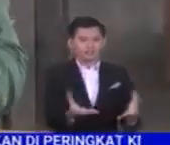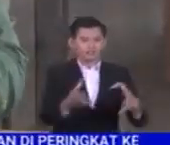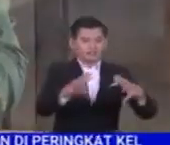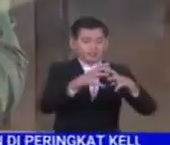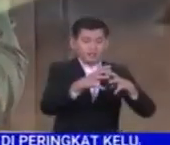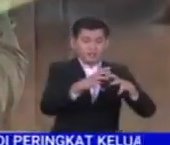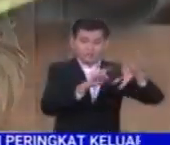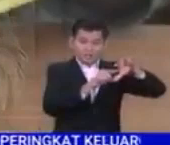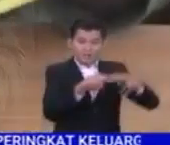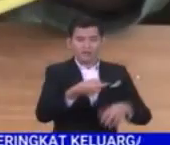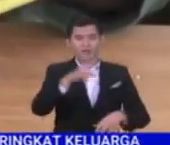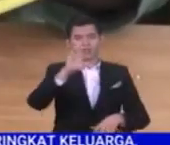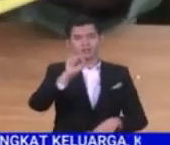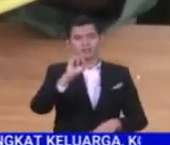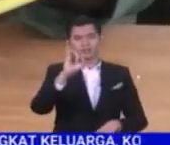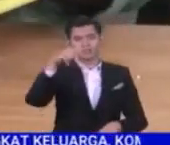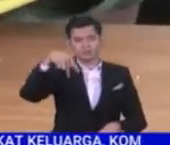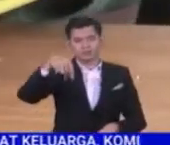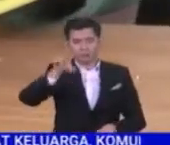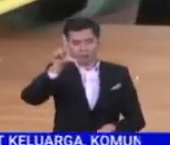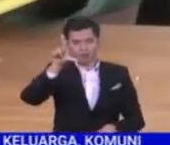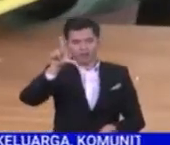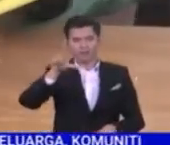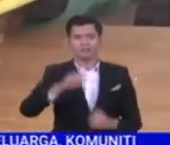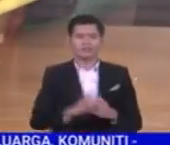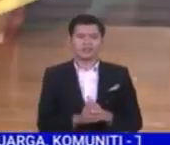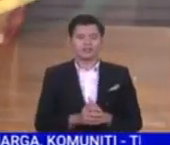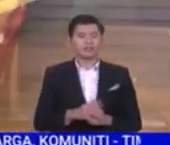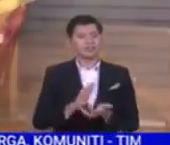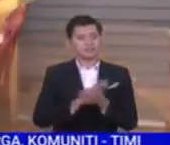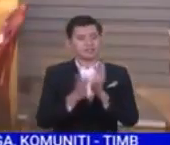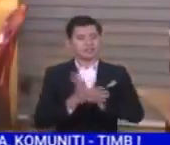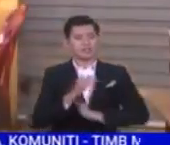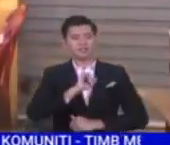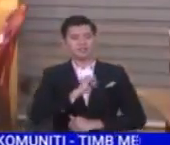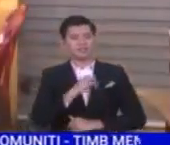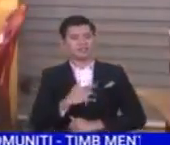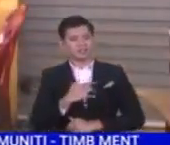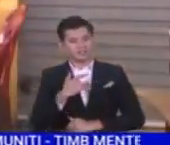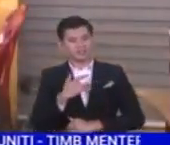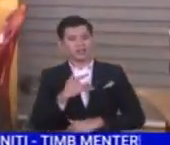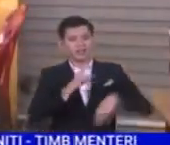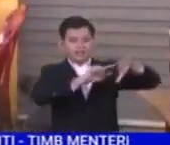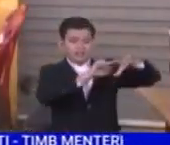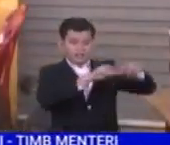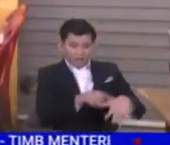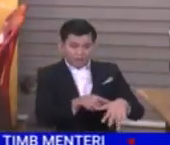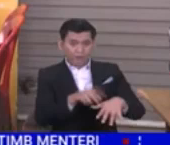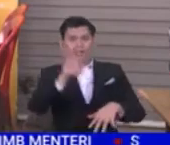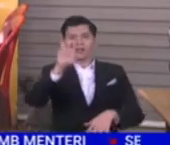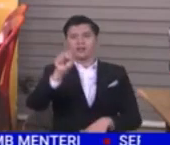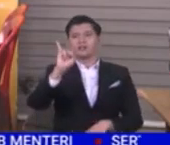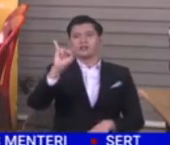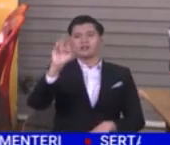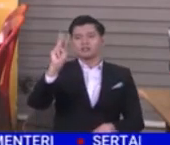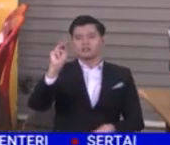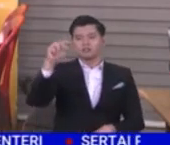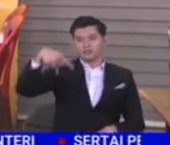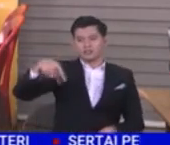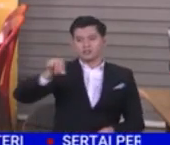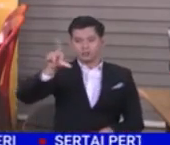nasi dagang simpul. Jadi saya bukan saja daunnya yang unik, tapi rasanya